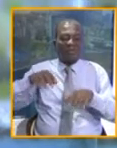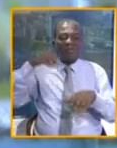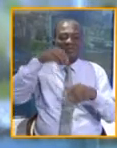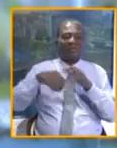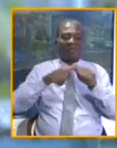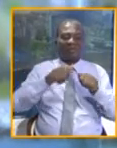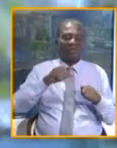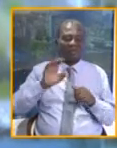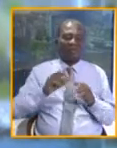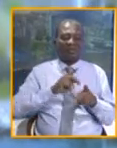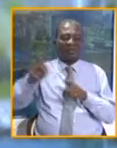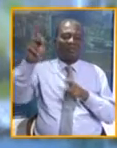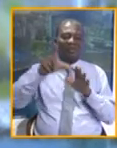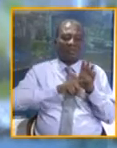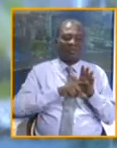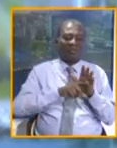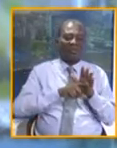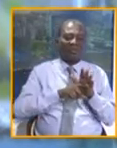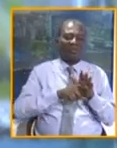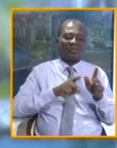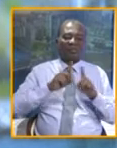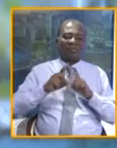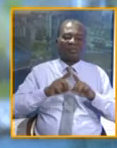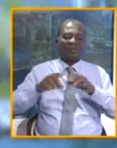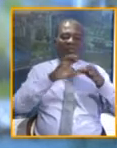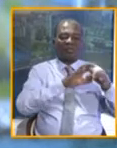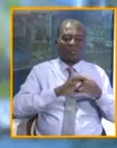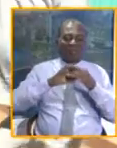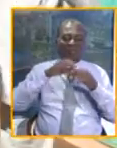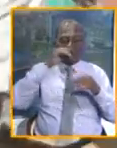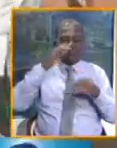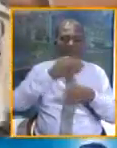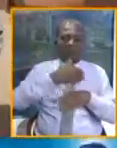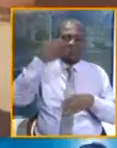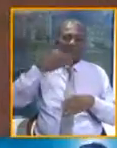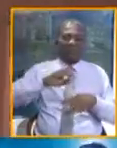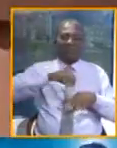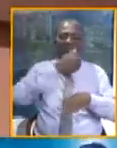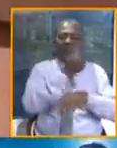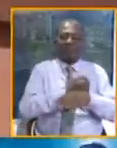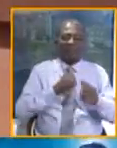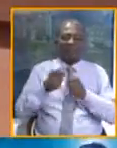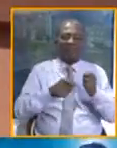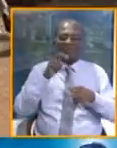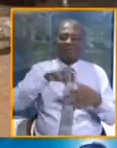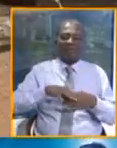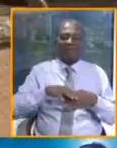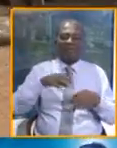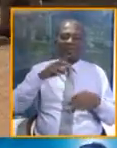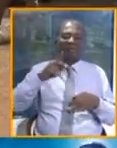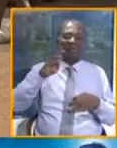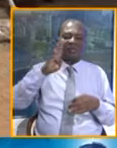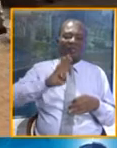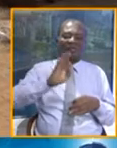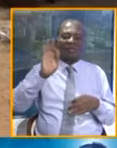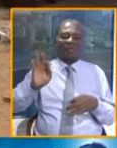activités professionnelles. Parlons de coopération transfrontalière. Les autorités administratives des zones frontalières du Burkina